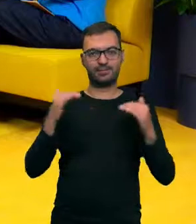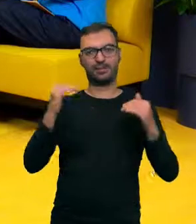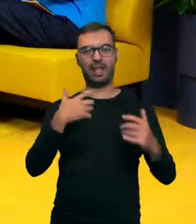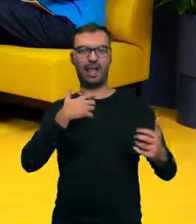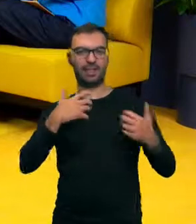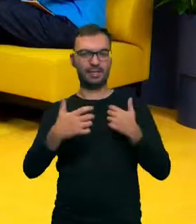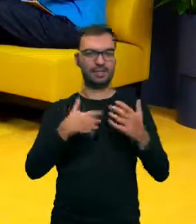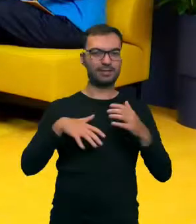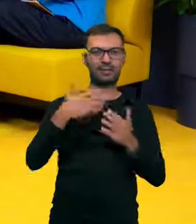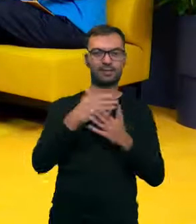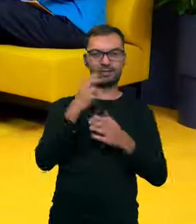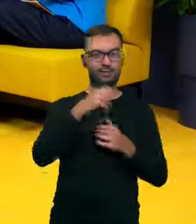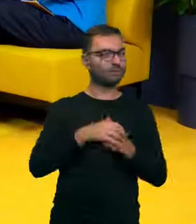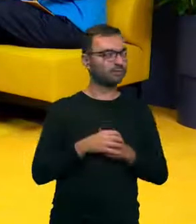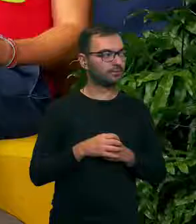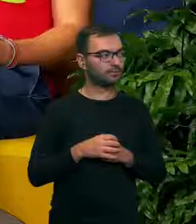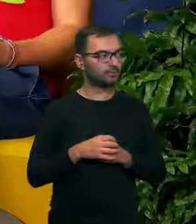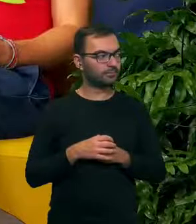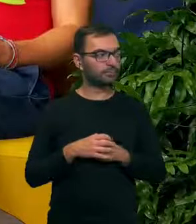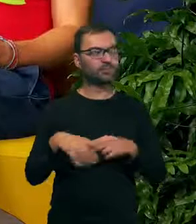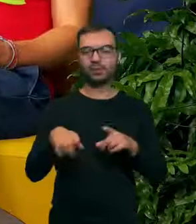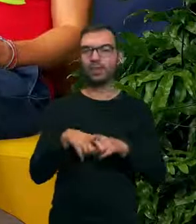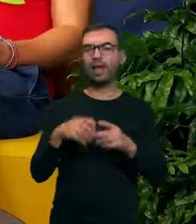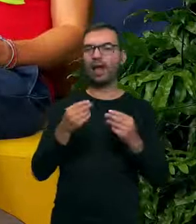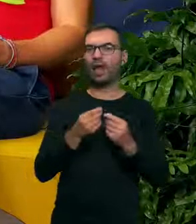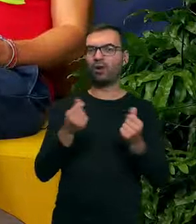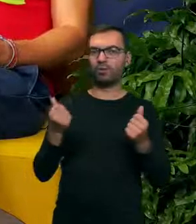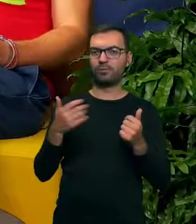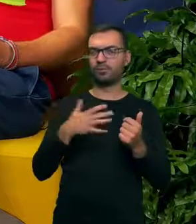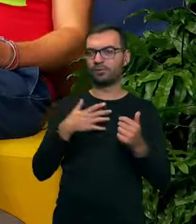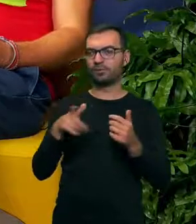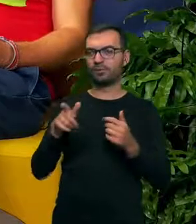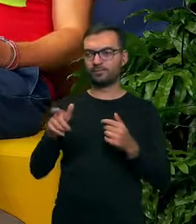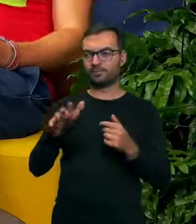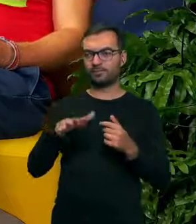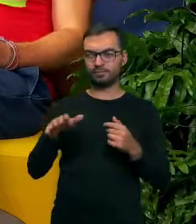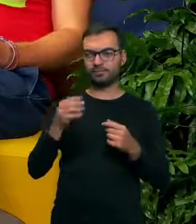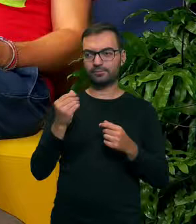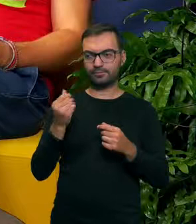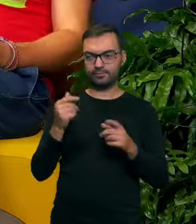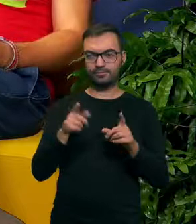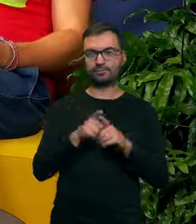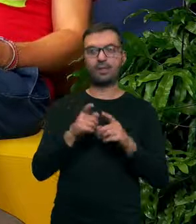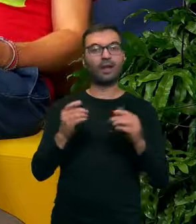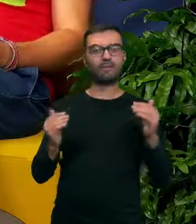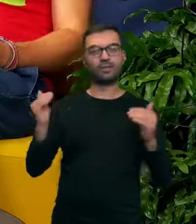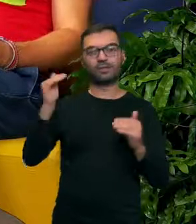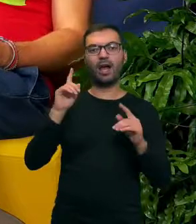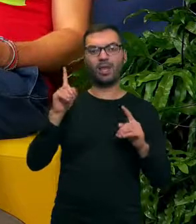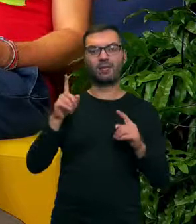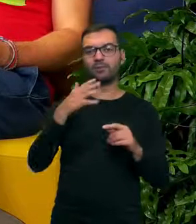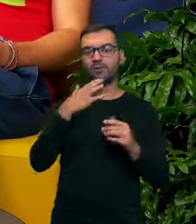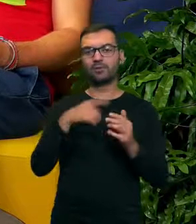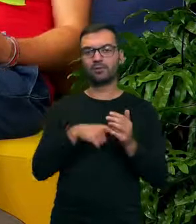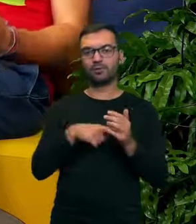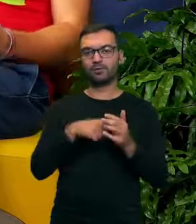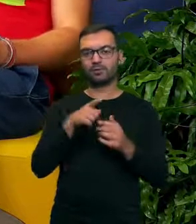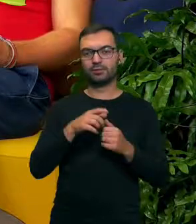pewnie zainteresowanie. Może nie lepszego, bo ekonomicznie on też jest jakby, mam wrażenie, że oni ekonomicznie są wyżej ustawieni, ale tak jak